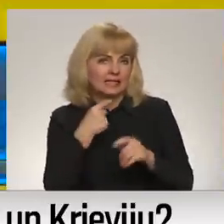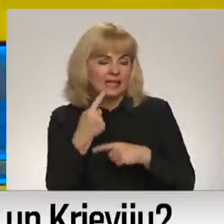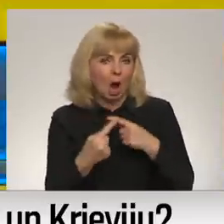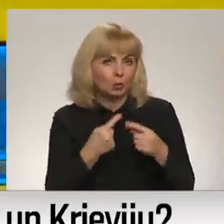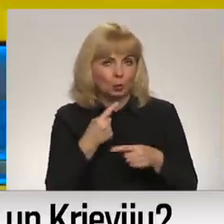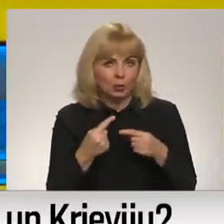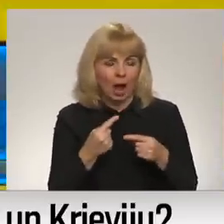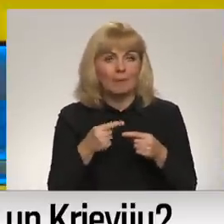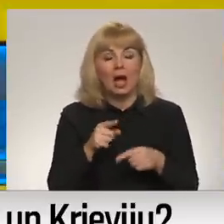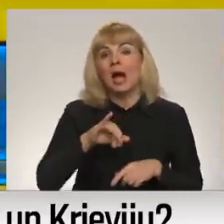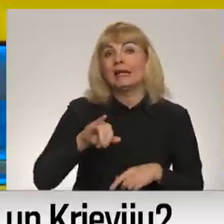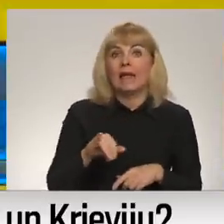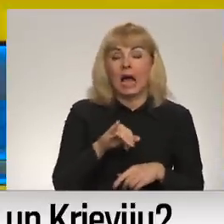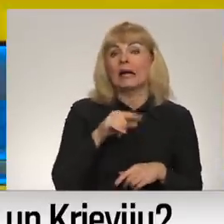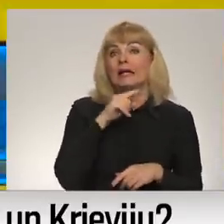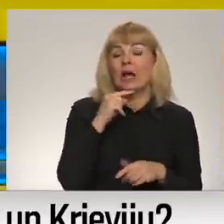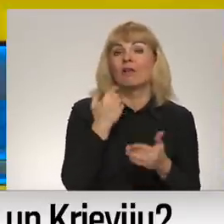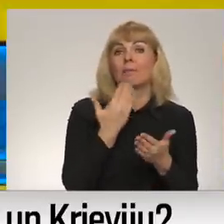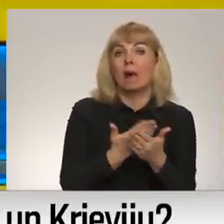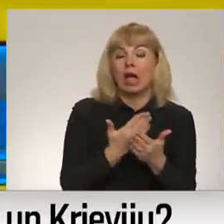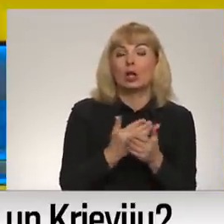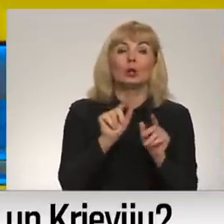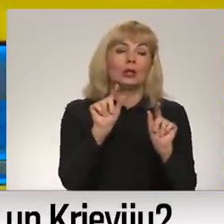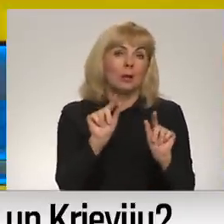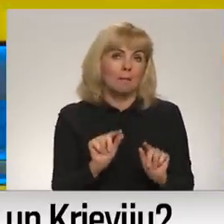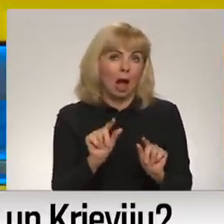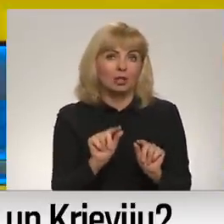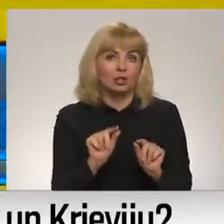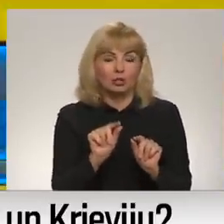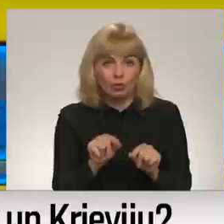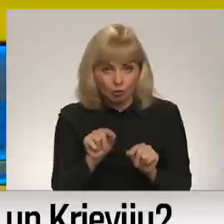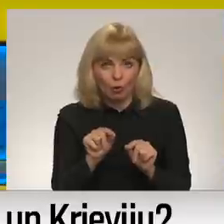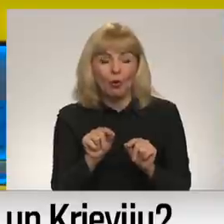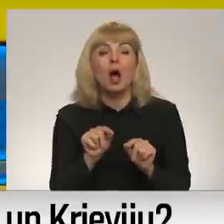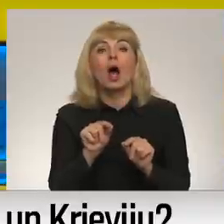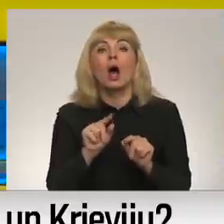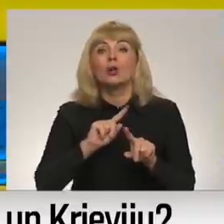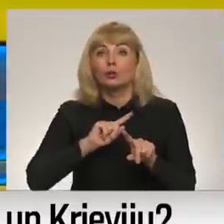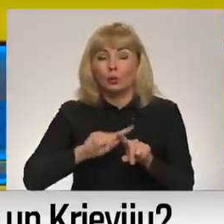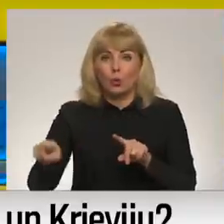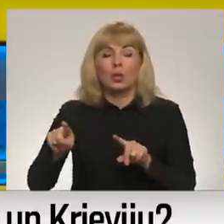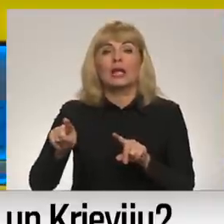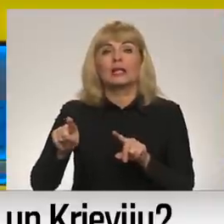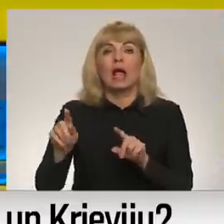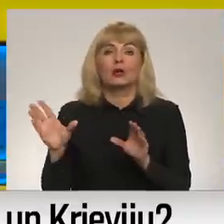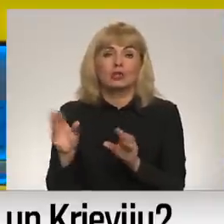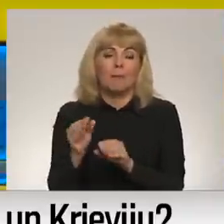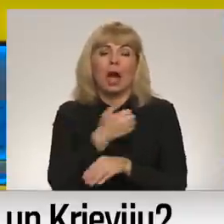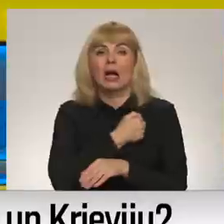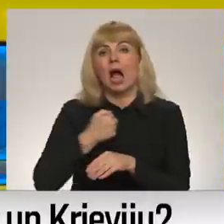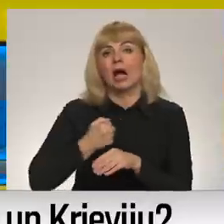ar to, ja Krievija parādītu kaut mazāko deeskalāciju, kas nozīmē tūlītēji, var teikt,